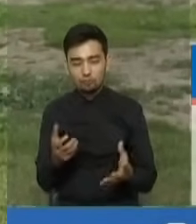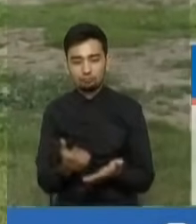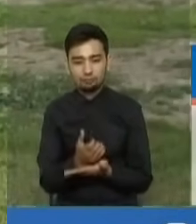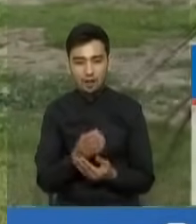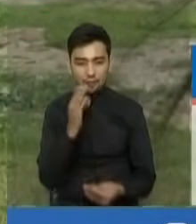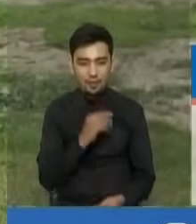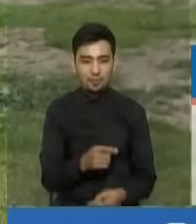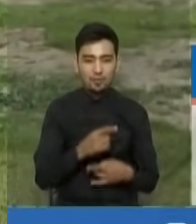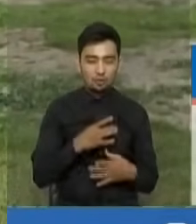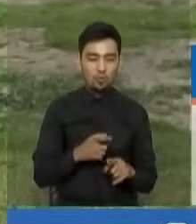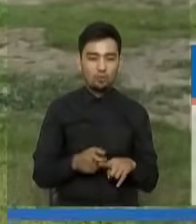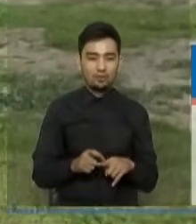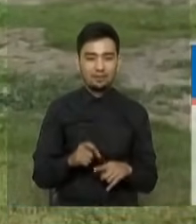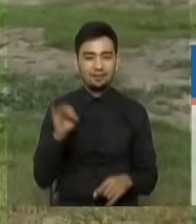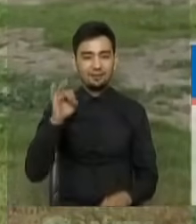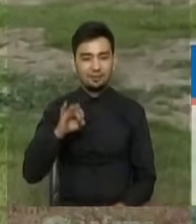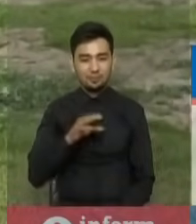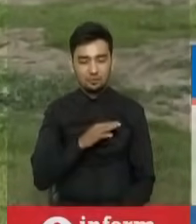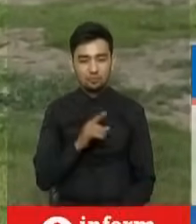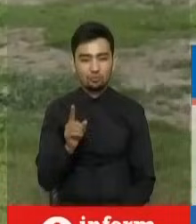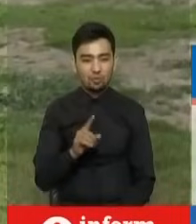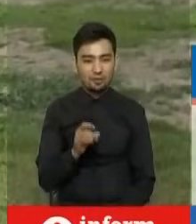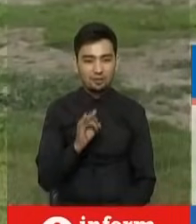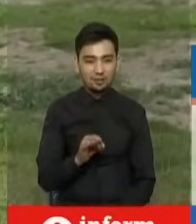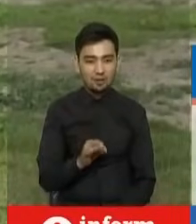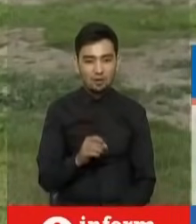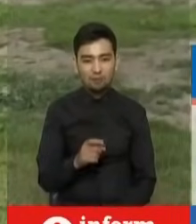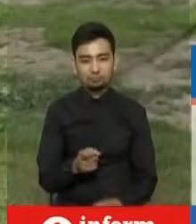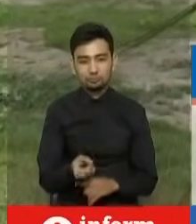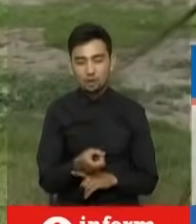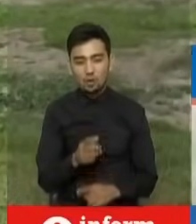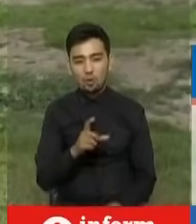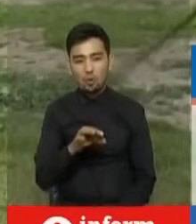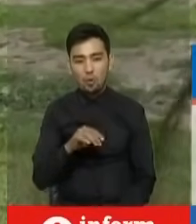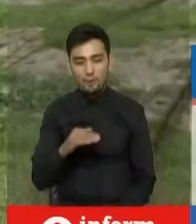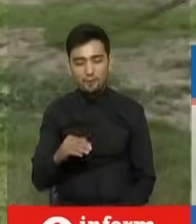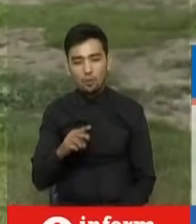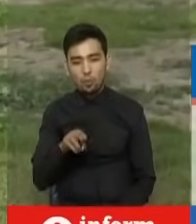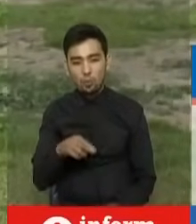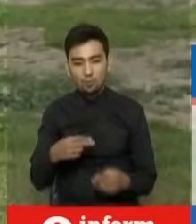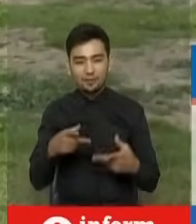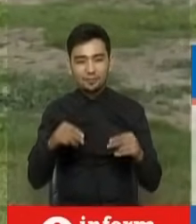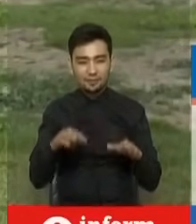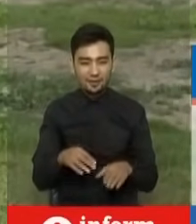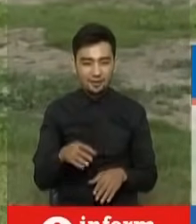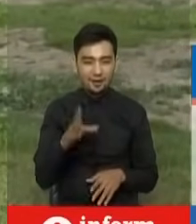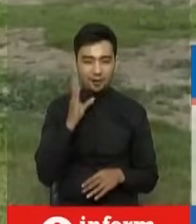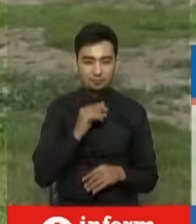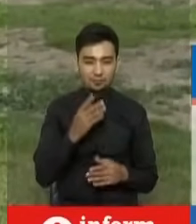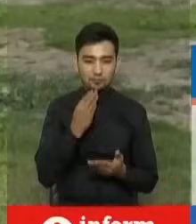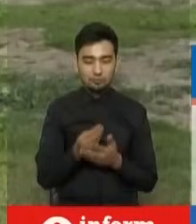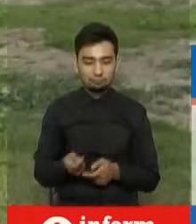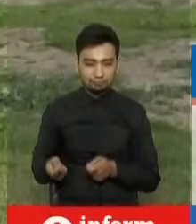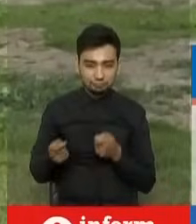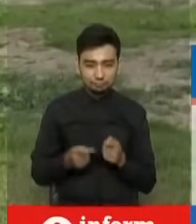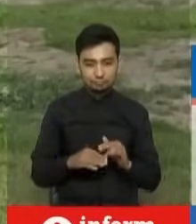Мероприятие очень интересно тем, что именно проводится в гольф-клубах, чтобы на лужайке люди могли расселить свои пледы,